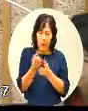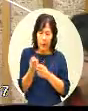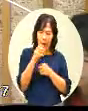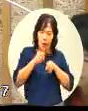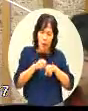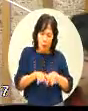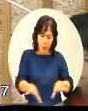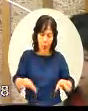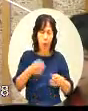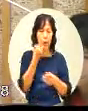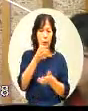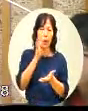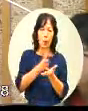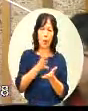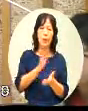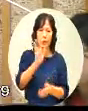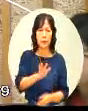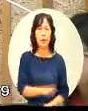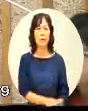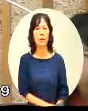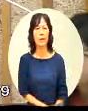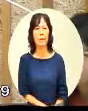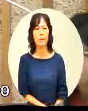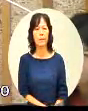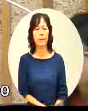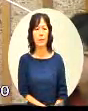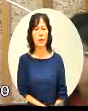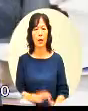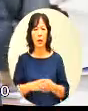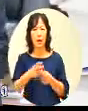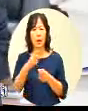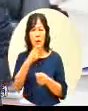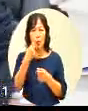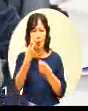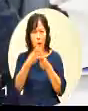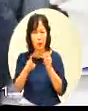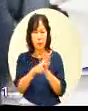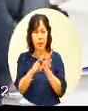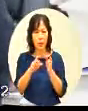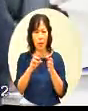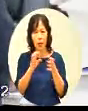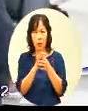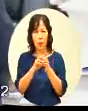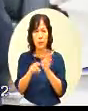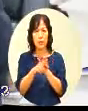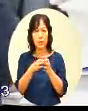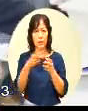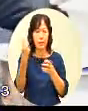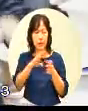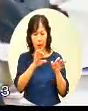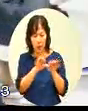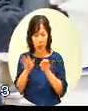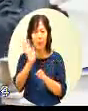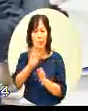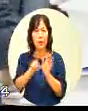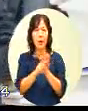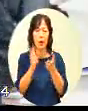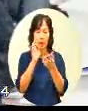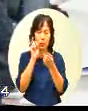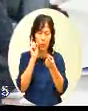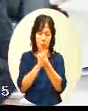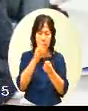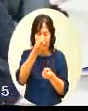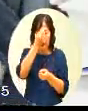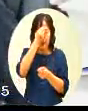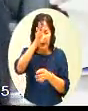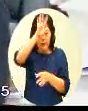部分刚刚曾议员所提到， 是啊，因为二十秒的关系啊，我不想在那个李队长打。 我们将来对忧郁症部分，我们加